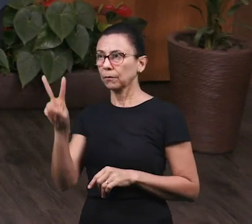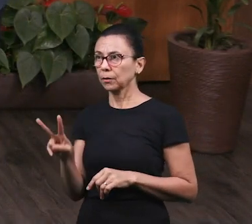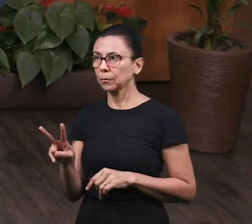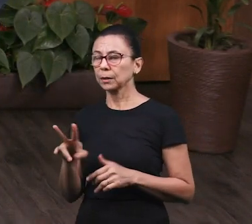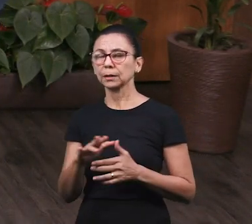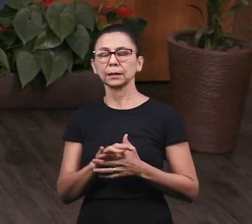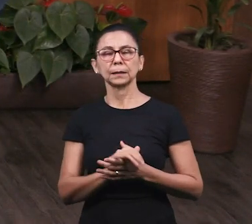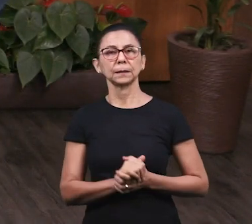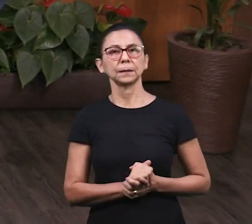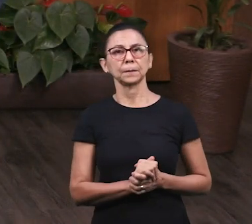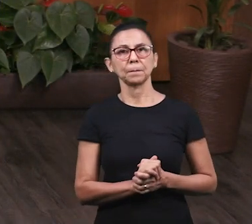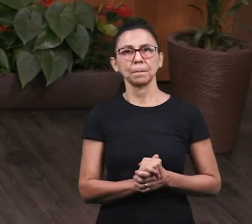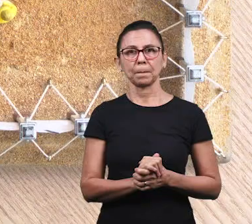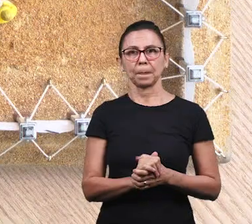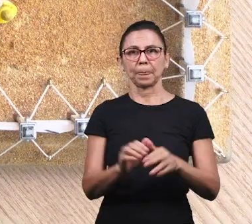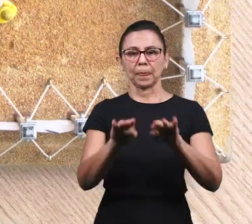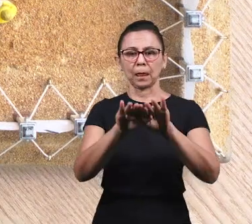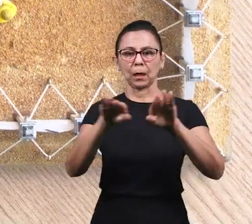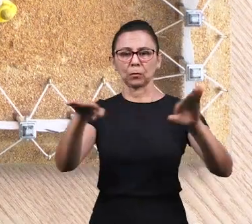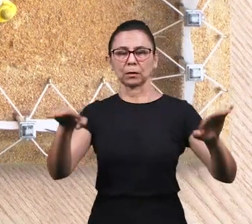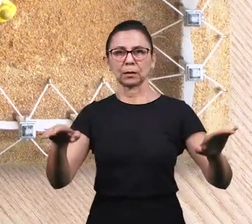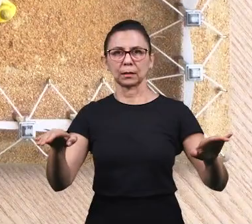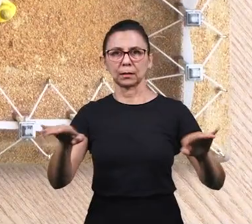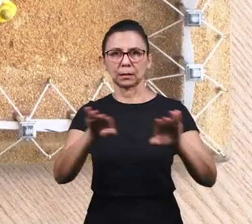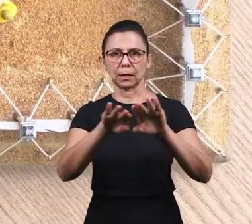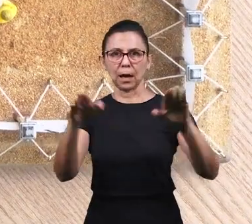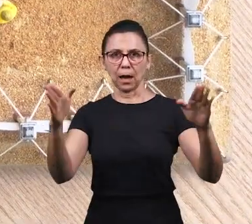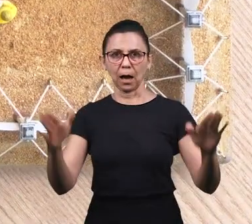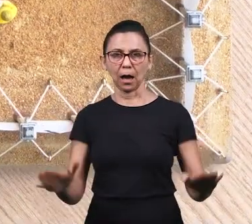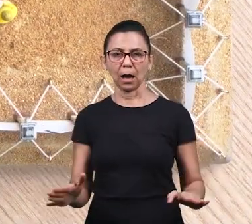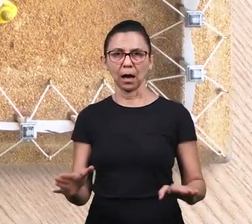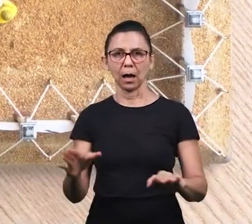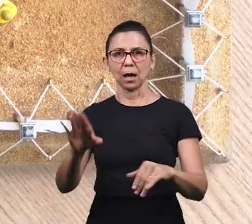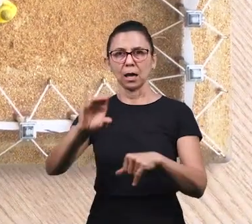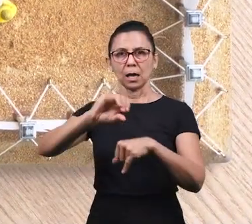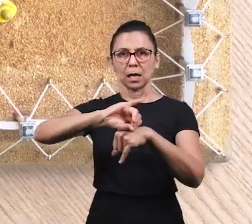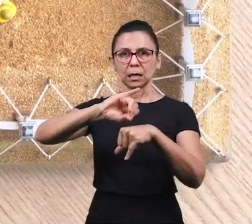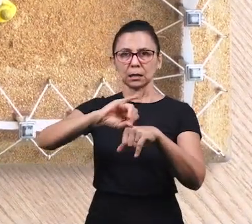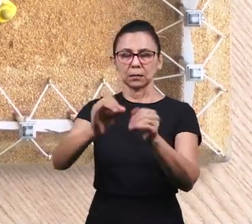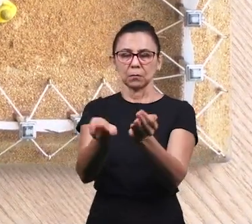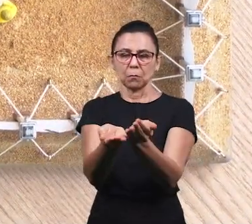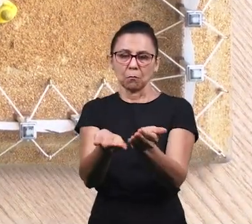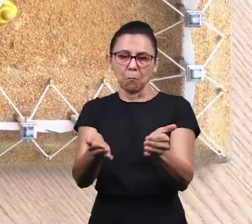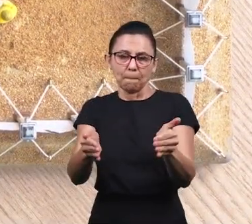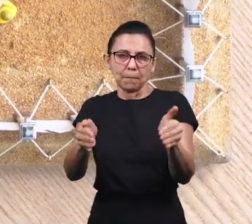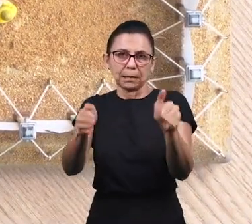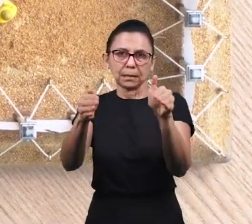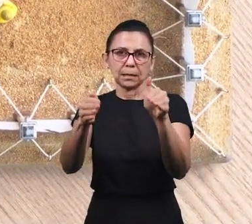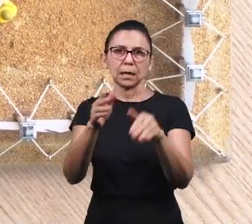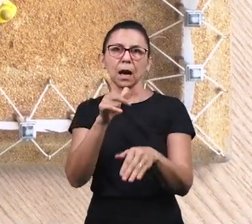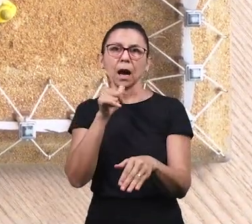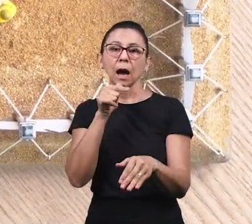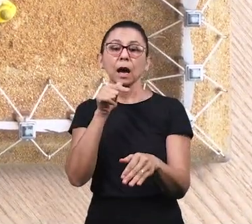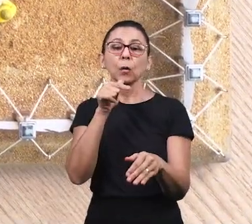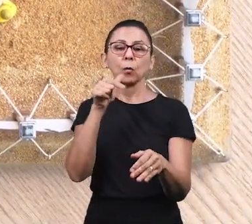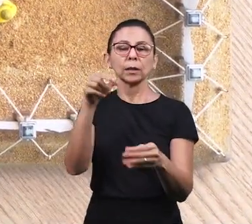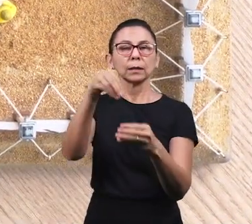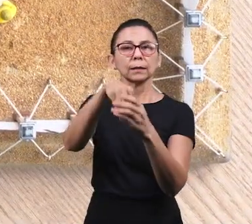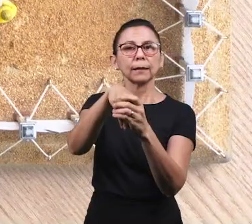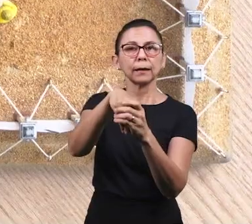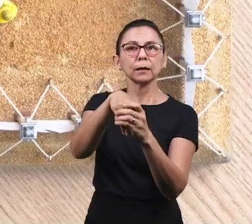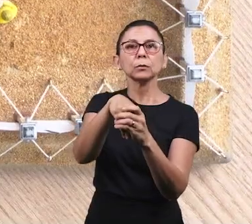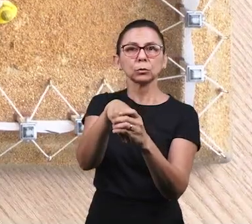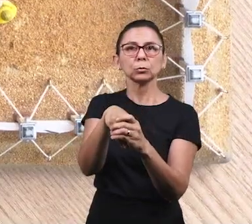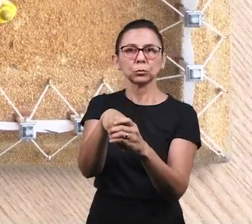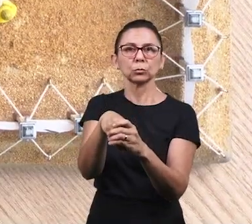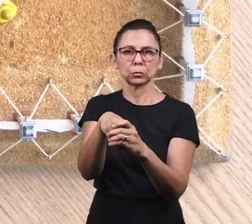avait cet évier en bronze, cuivre, un évier aux bassines avec de l'eau. Donc regardez,